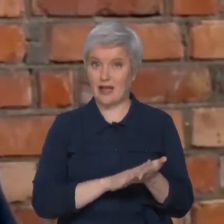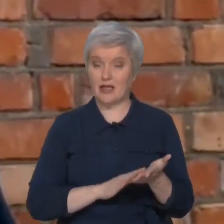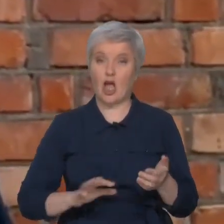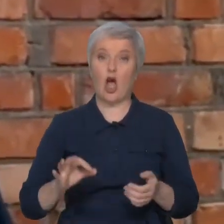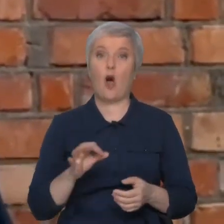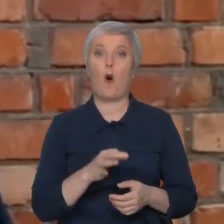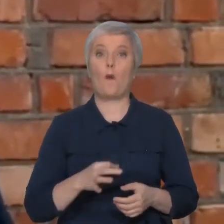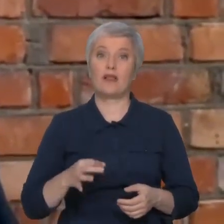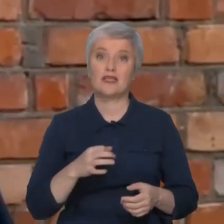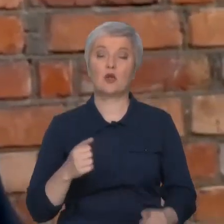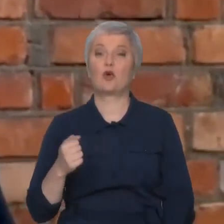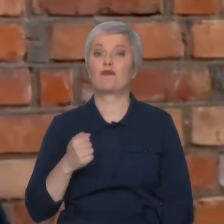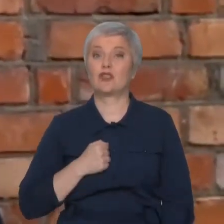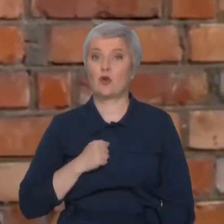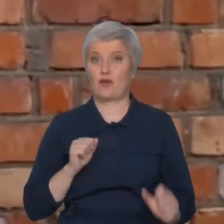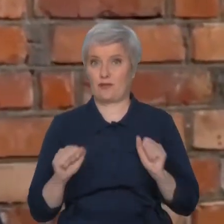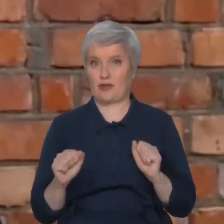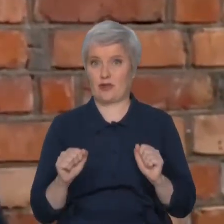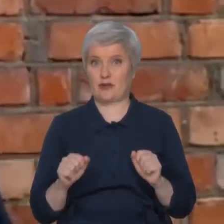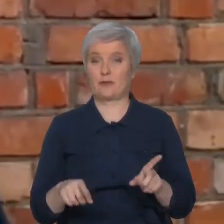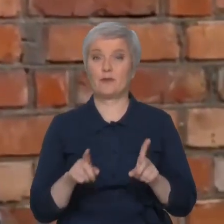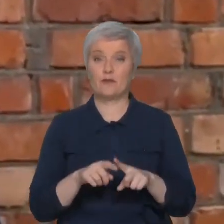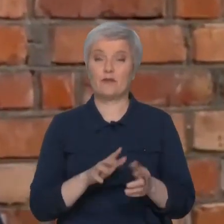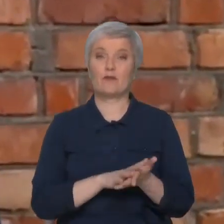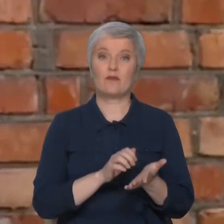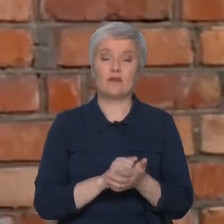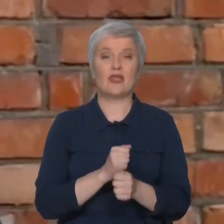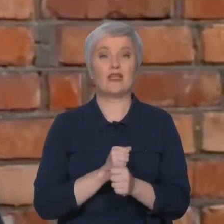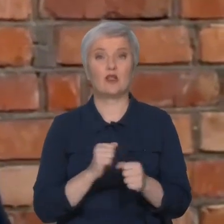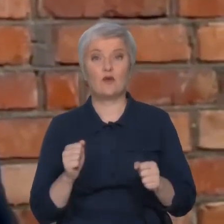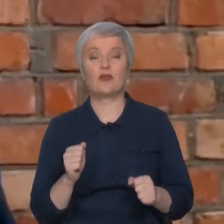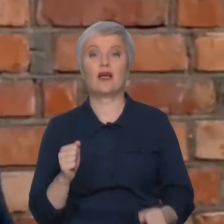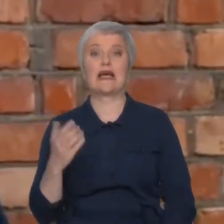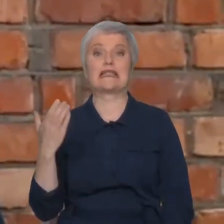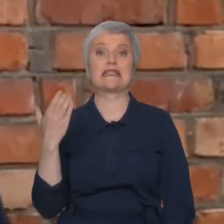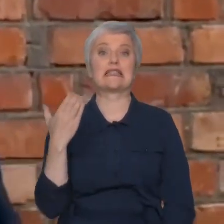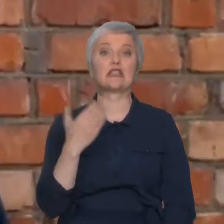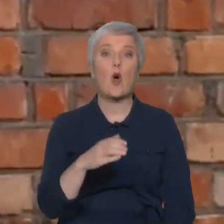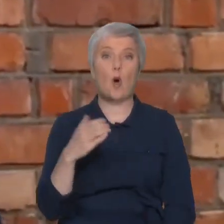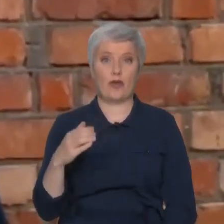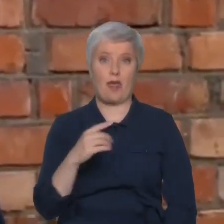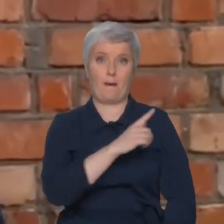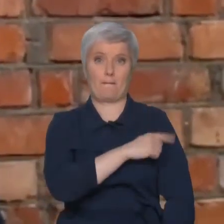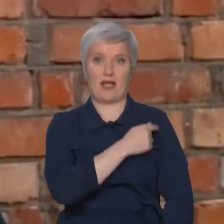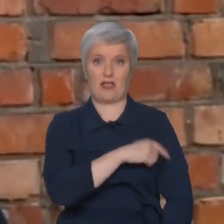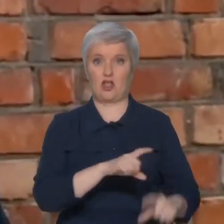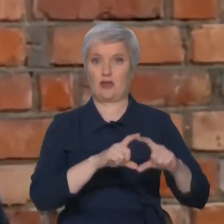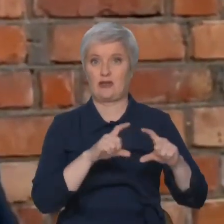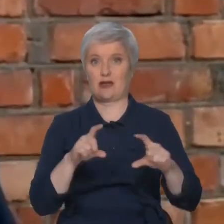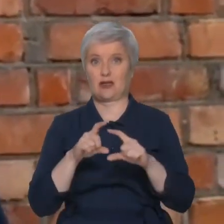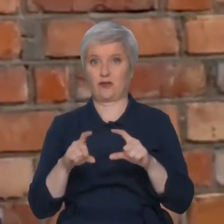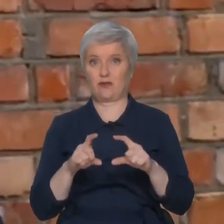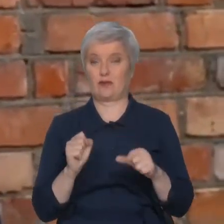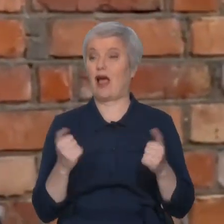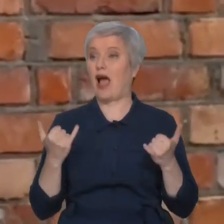їх даними, були пошкоджені або зруйновані майже сотня медичних закладів. І ось яких руйнувань